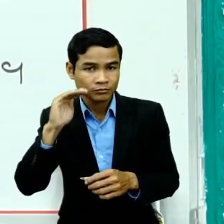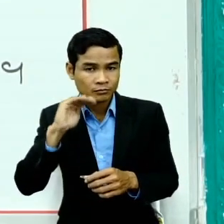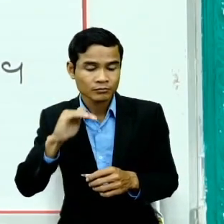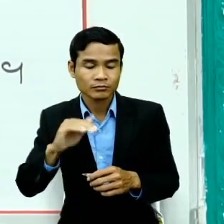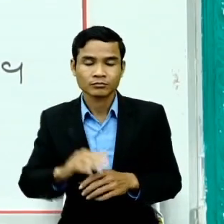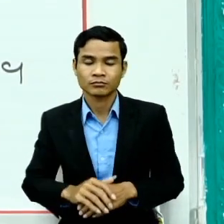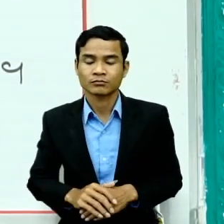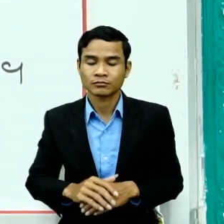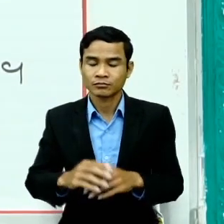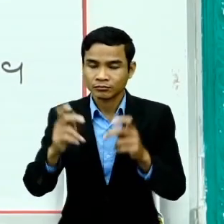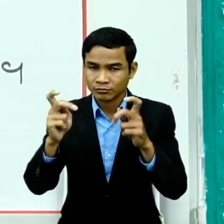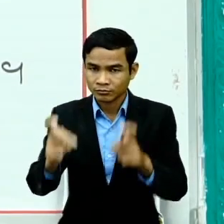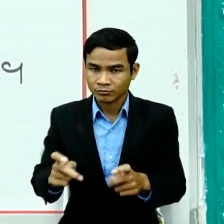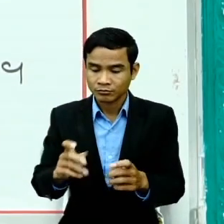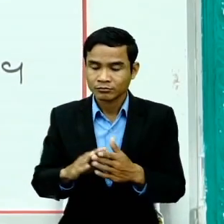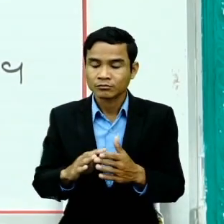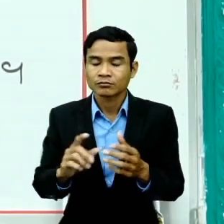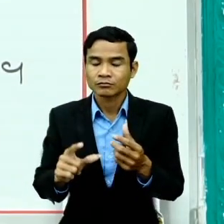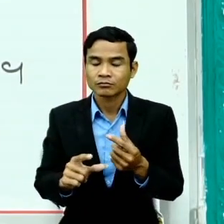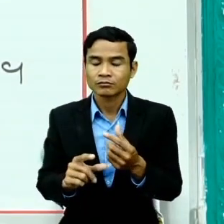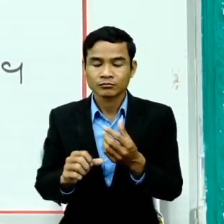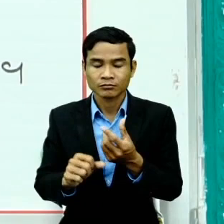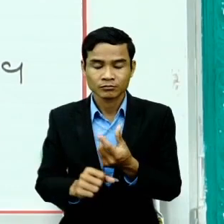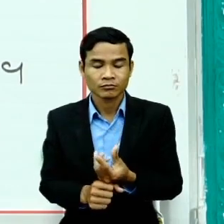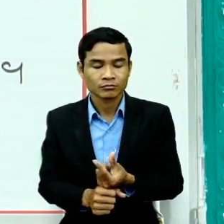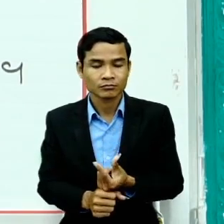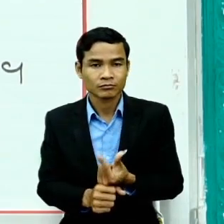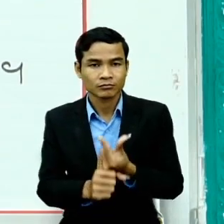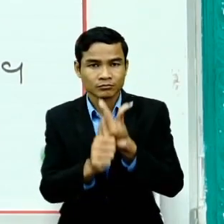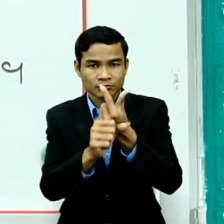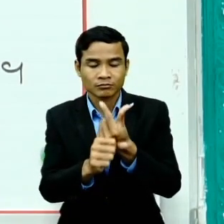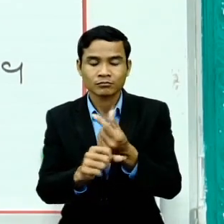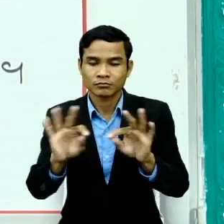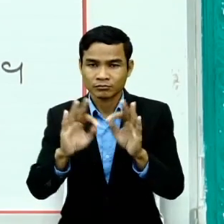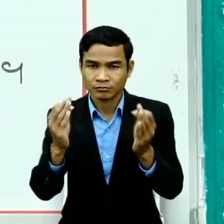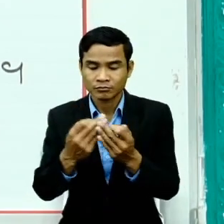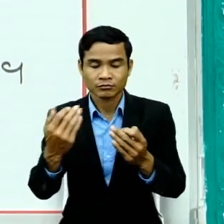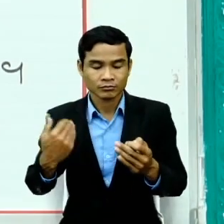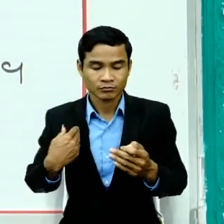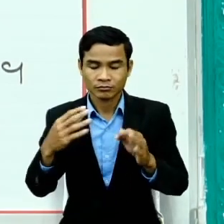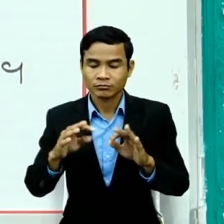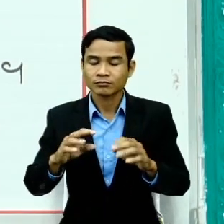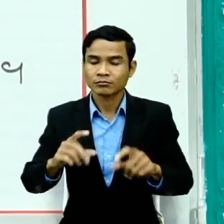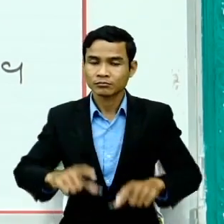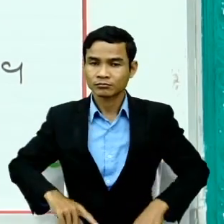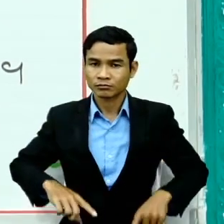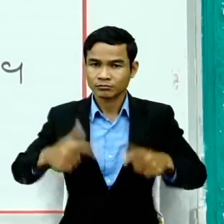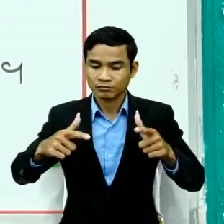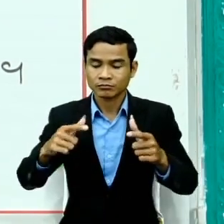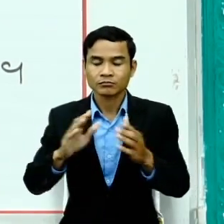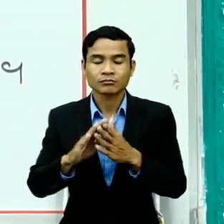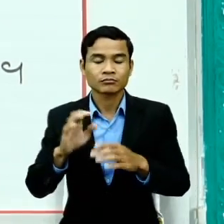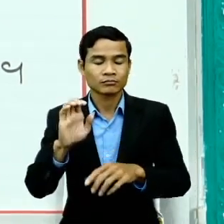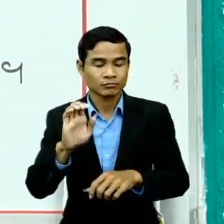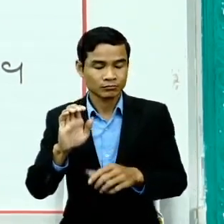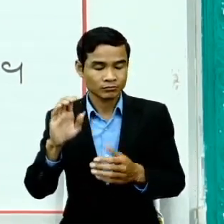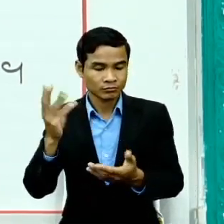quát lớp tầm cáng cru xa ao miên chi vực hiệp thu thịa